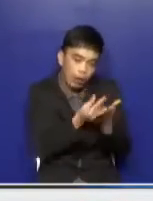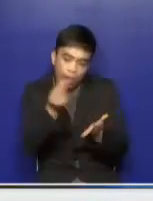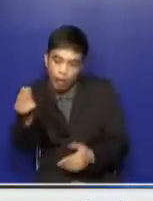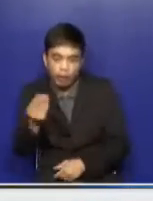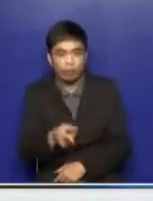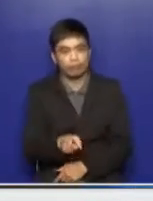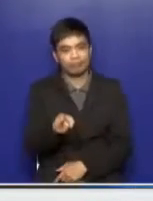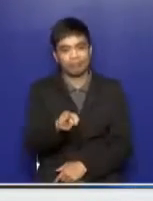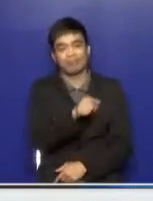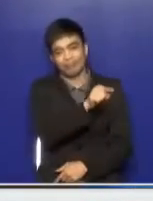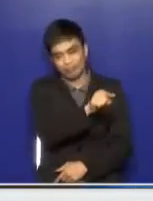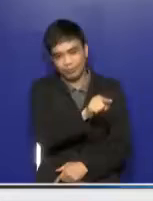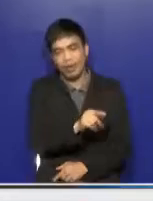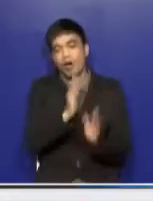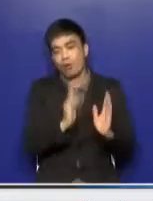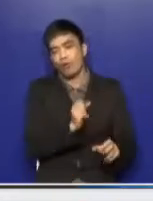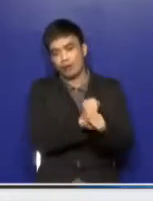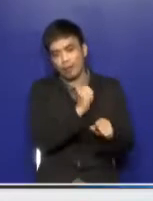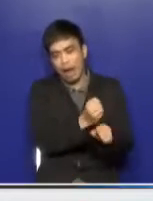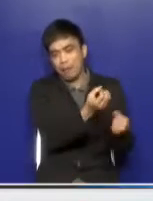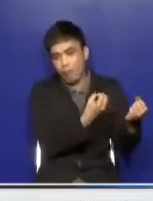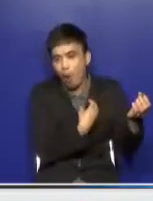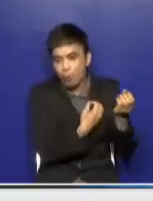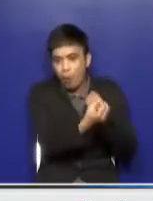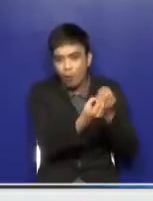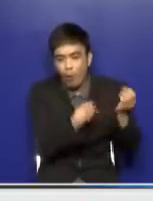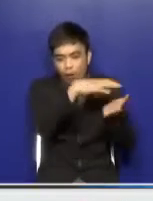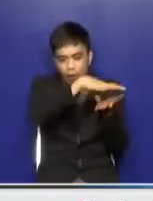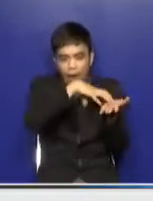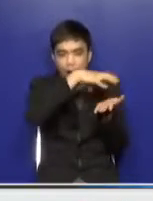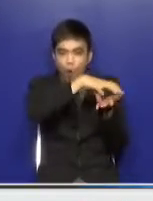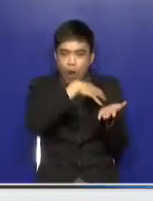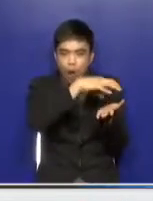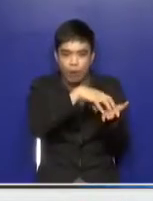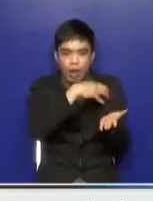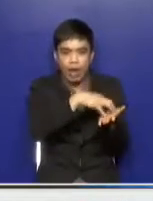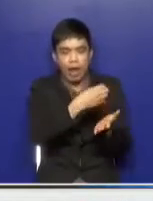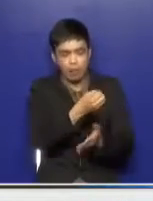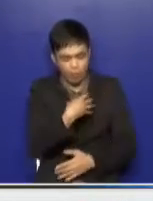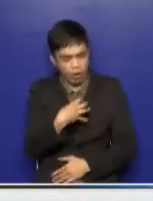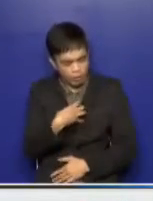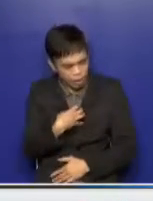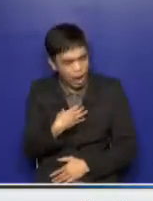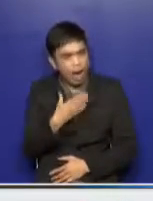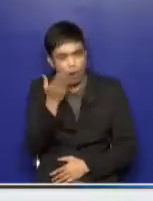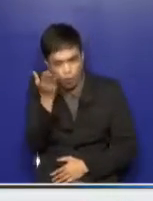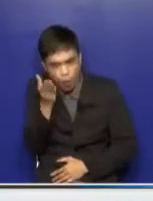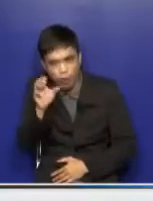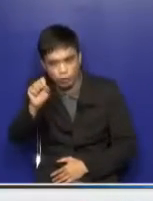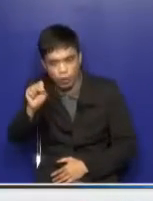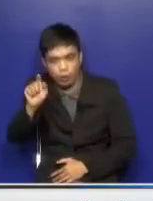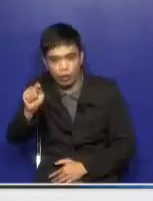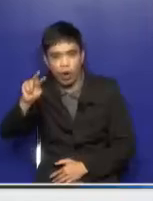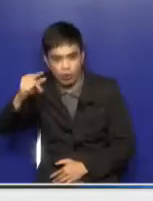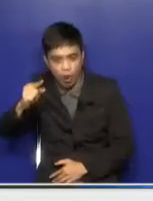ผู้ปฏิบัติงานส่วนล่างนะเป็นแบบนี้เกือบทุกรายอยากให้เจ้าหน้าที่สตง.ช่วยแนะนำช่ว